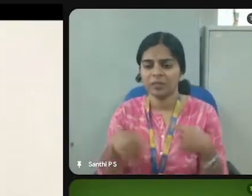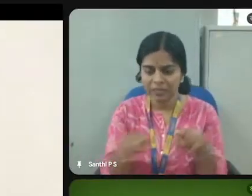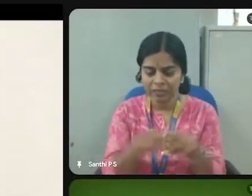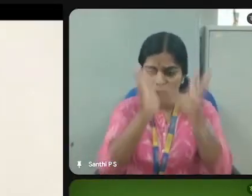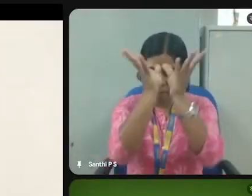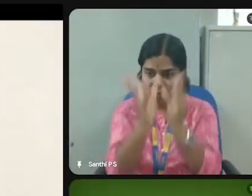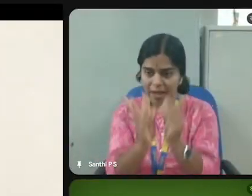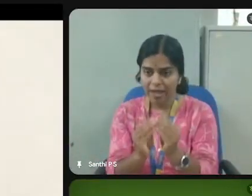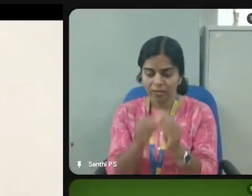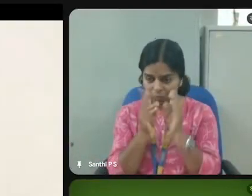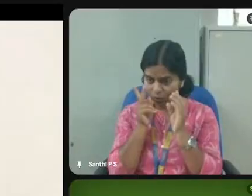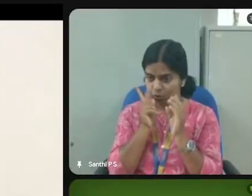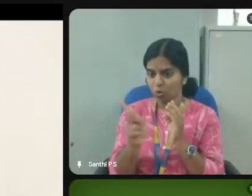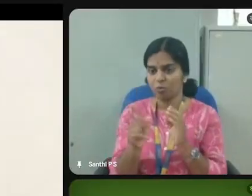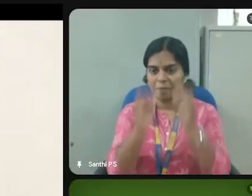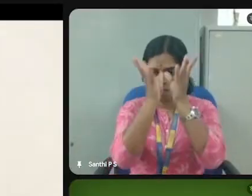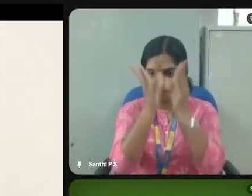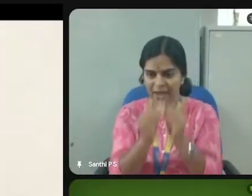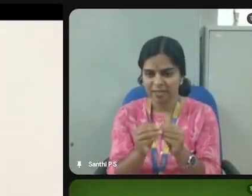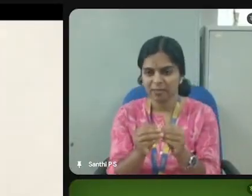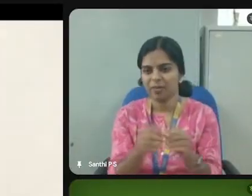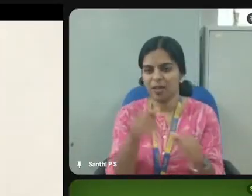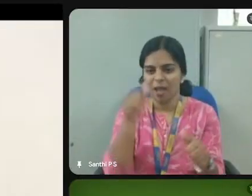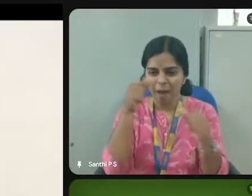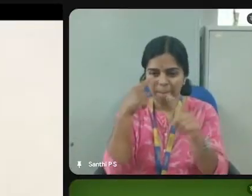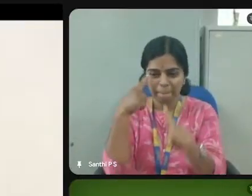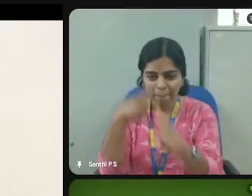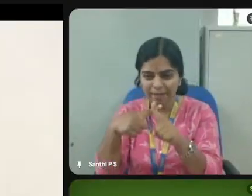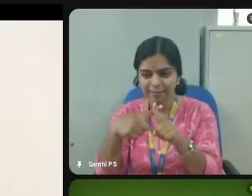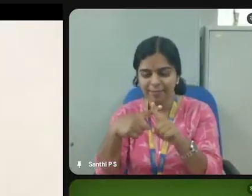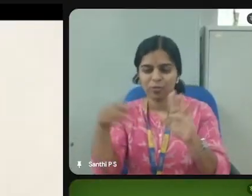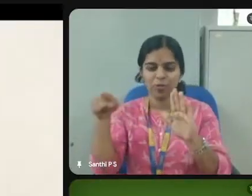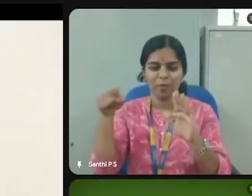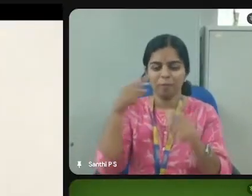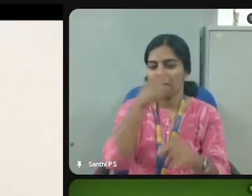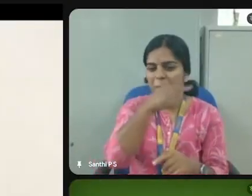അവർക്ക് കണക്കുകൾ കൂട്ടാനും കുറയ്ക്കാനും ഹരിക്കാനും